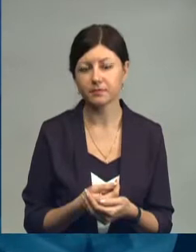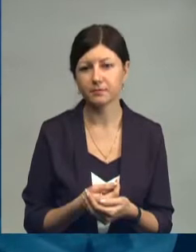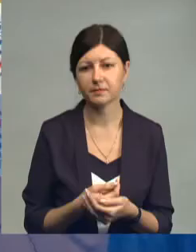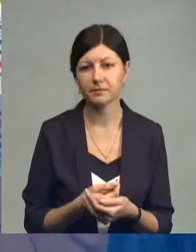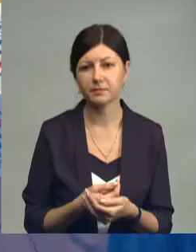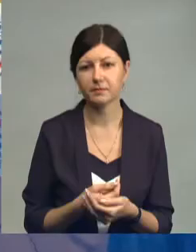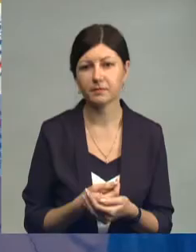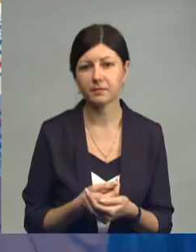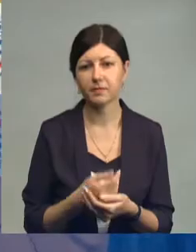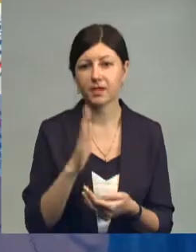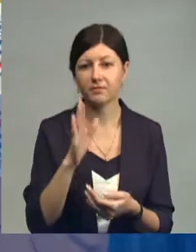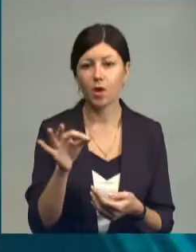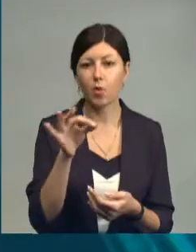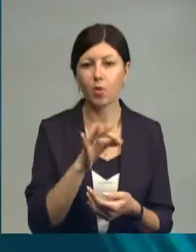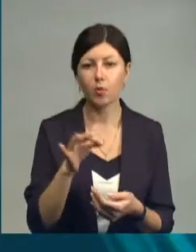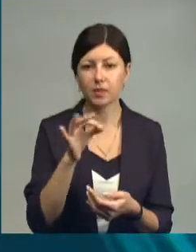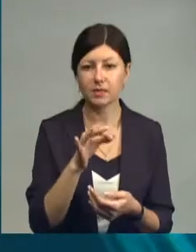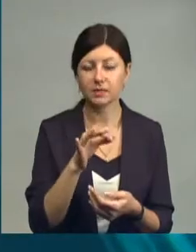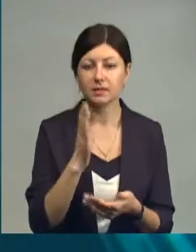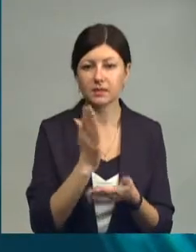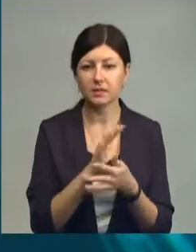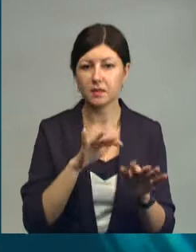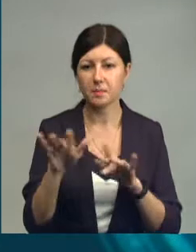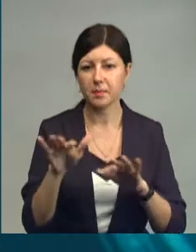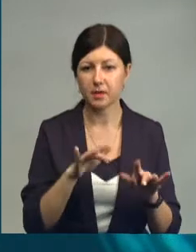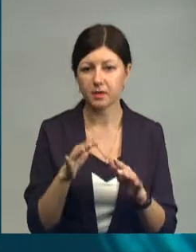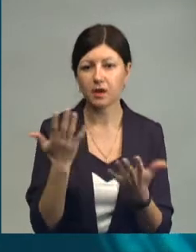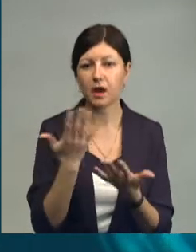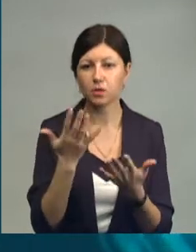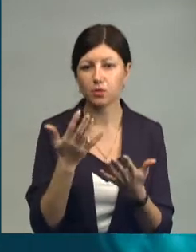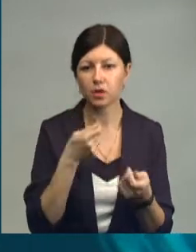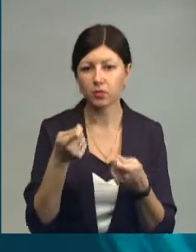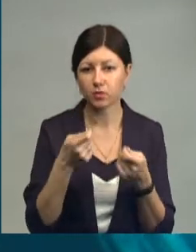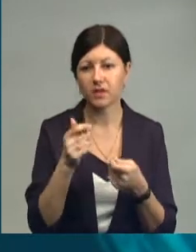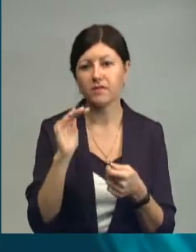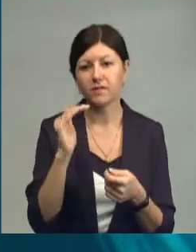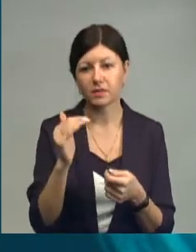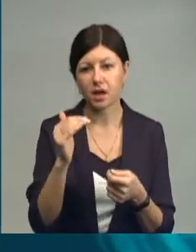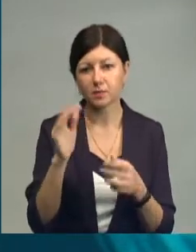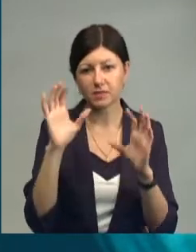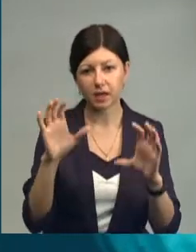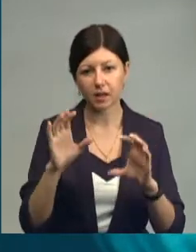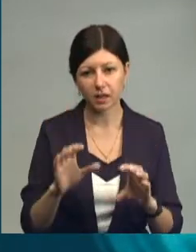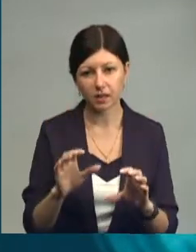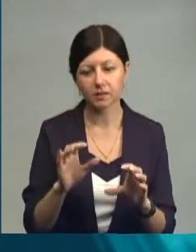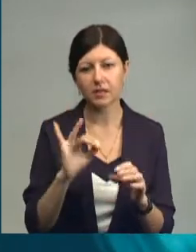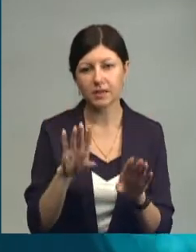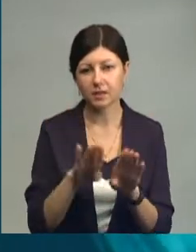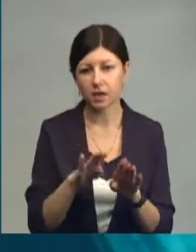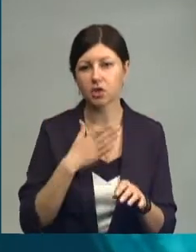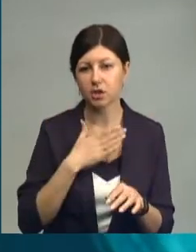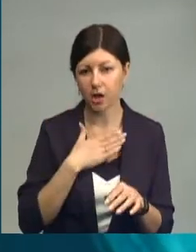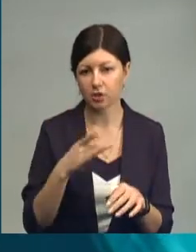в области действует ряд мер которые регулируются как федеральным законодательством так и нашим региональным